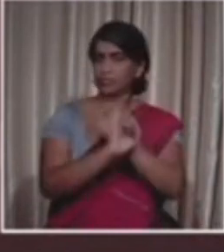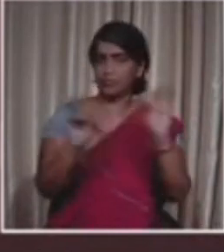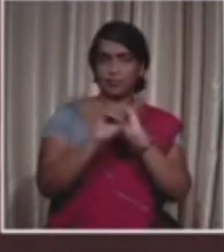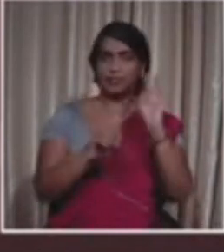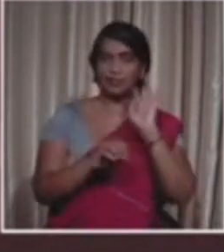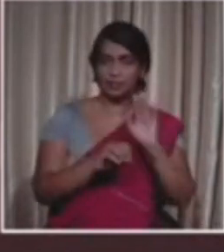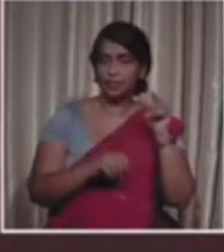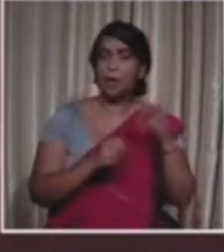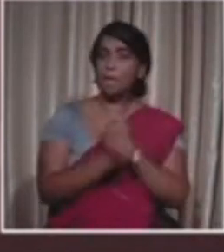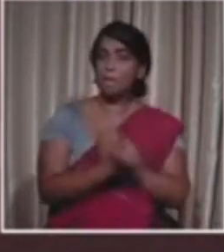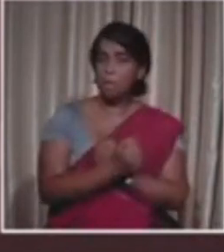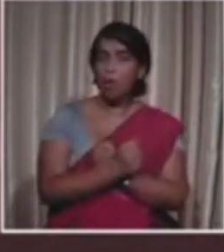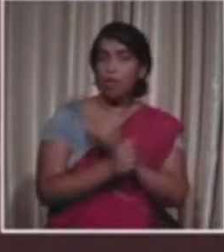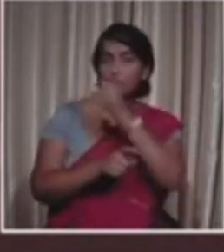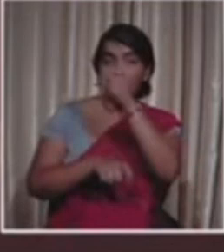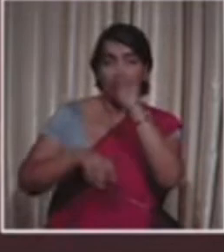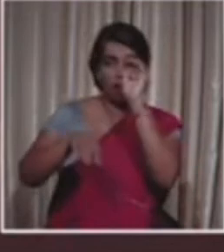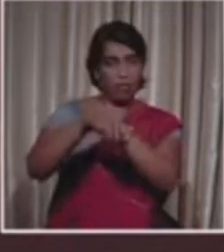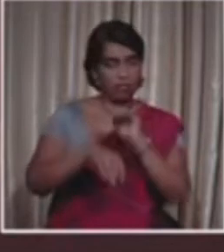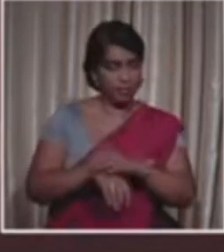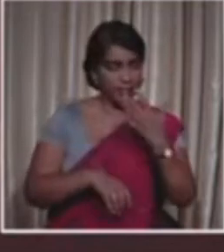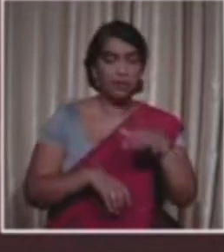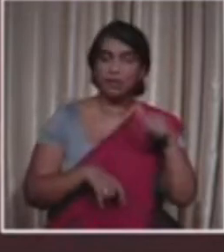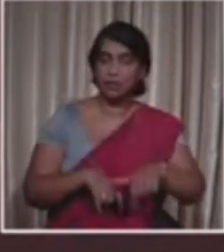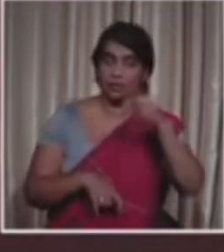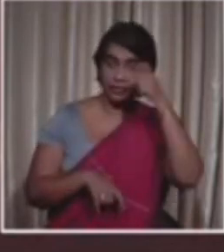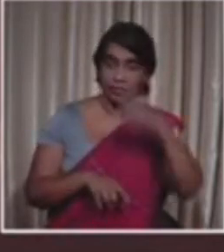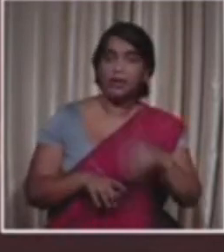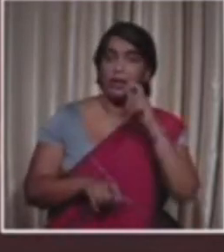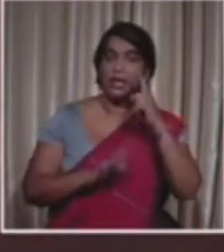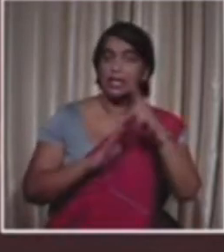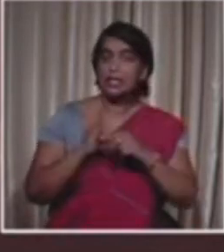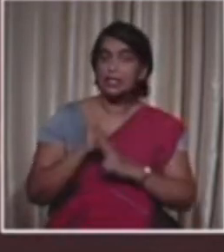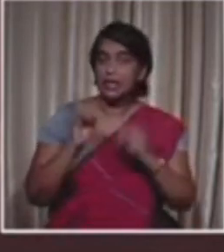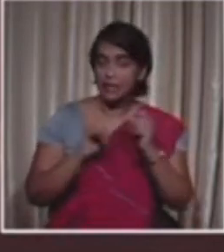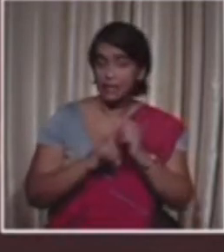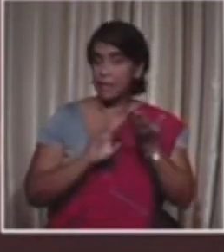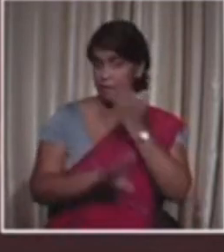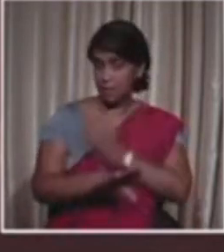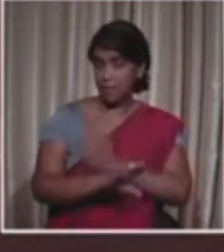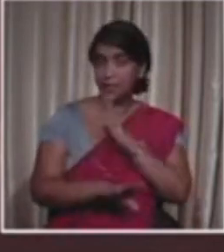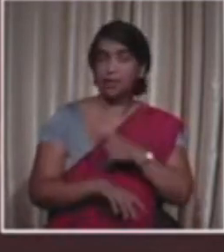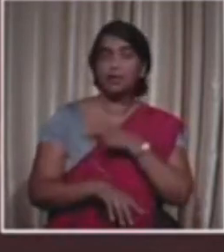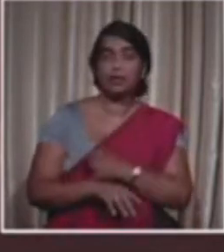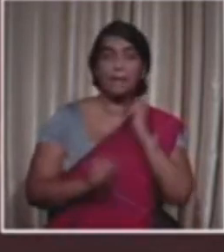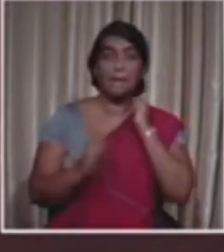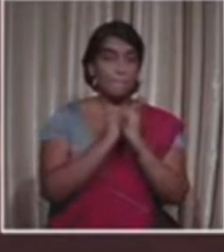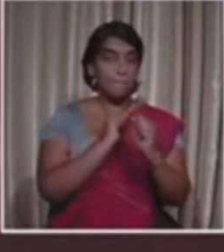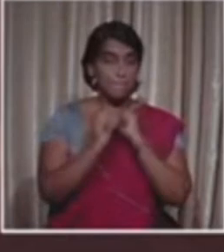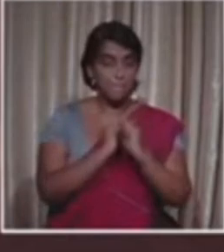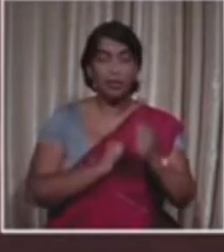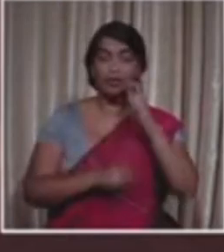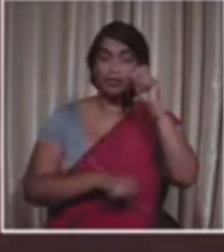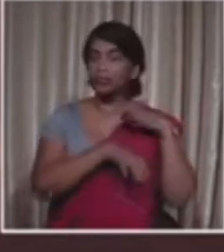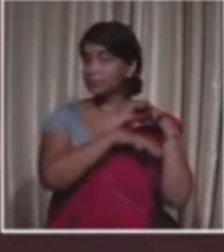කරනවා පොලිසිය මේ අය හඳුනාගෙන තියෙනවා අපි දැක්කා ජනතා විමුක්ති පෙරමුණ පසුගිය දවස්වල පස්සත් මගින්